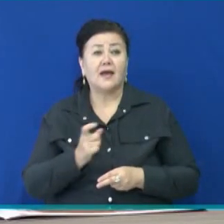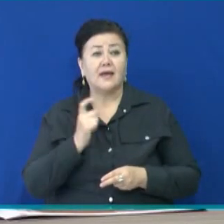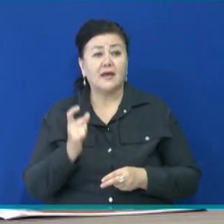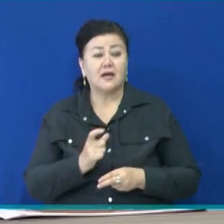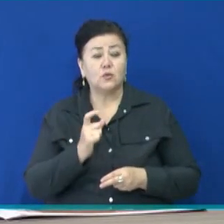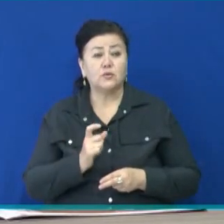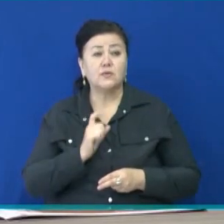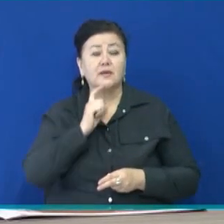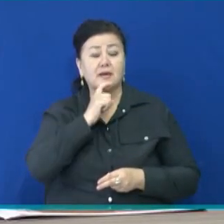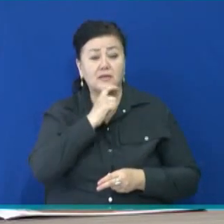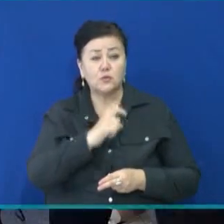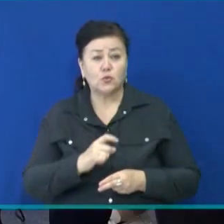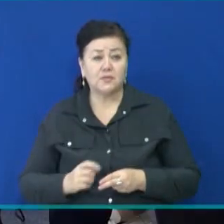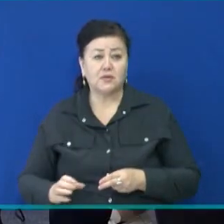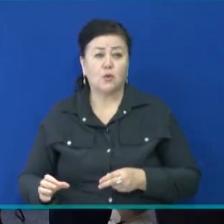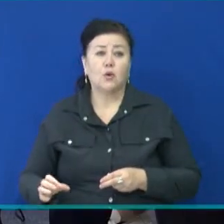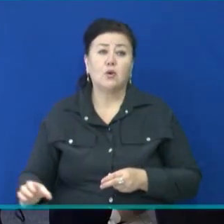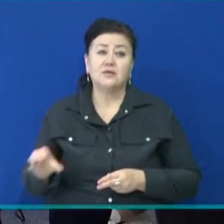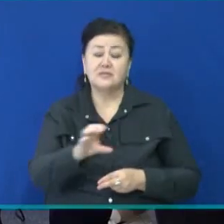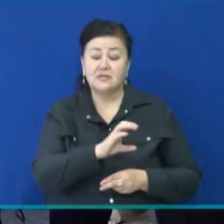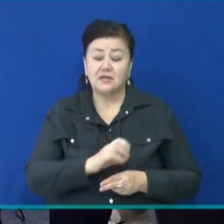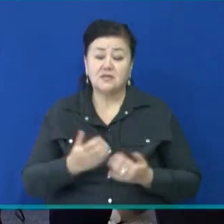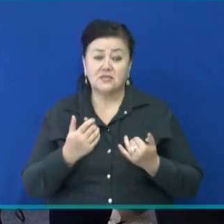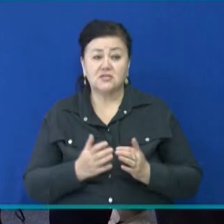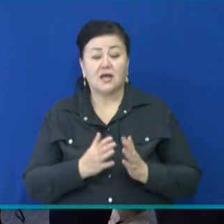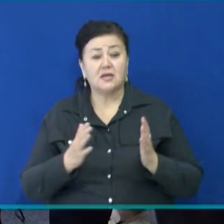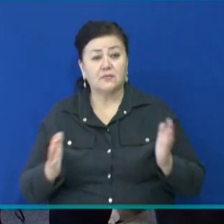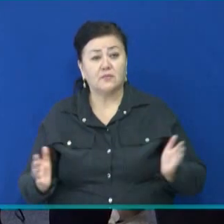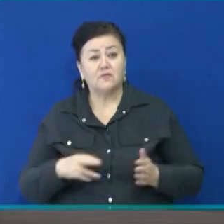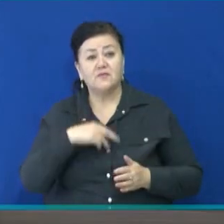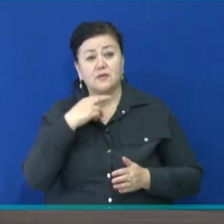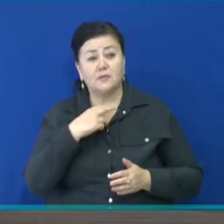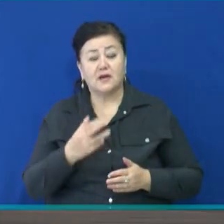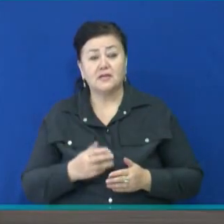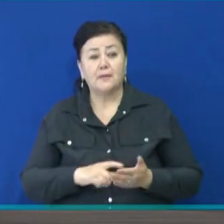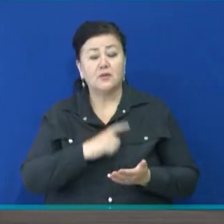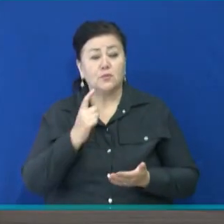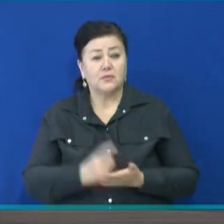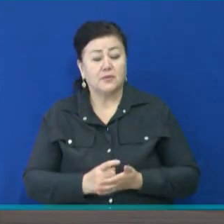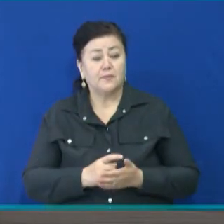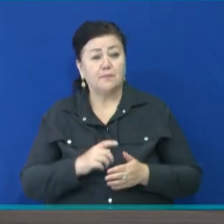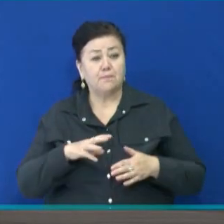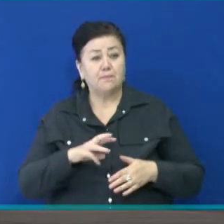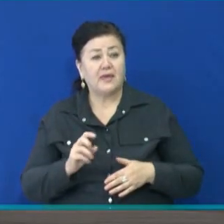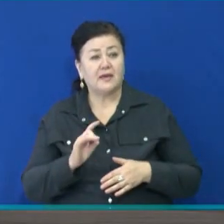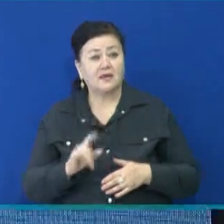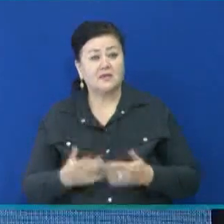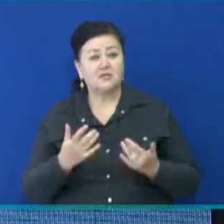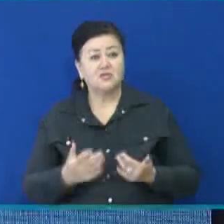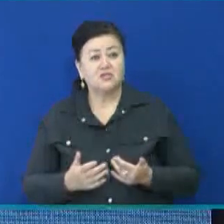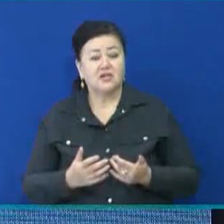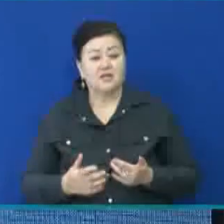После масштабного пожара в нашей области министерство уделяет особое внимание профилактическим мерам. Сейчас в республике около лесных